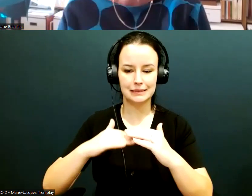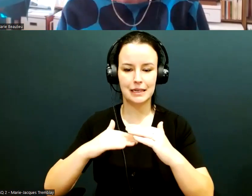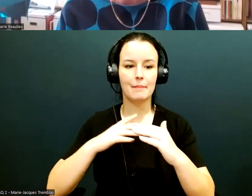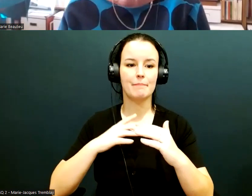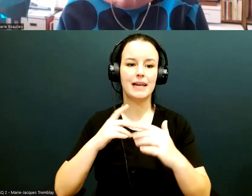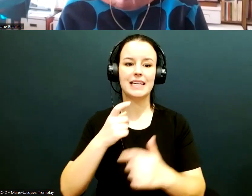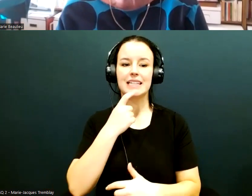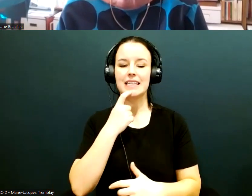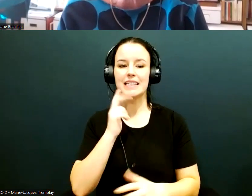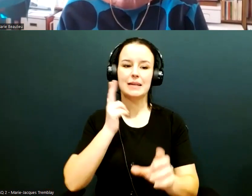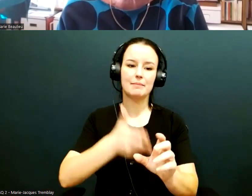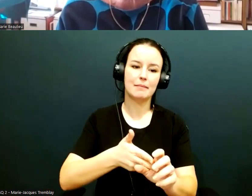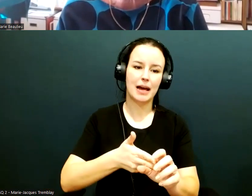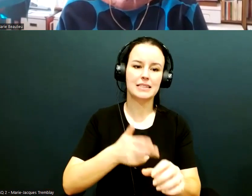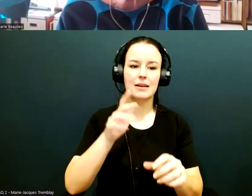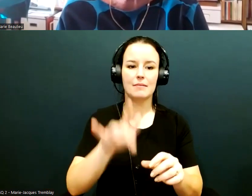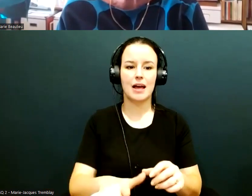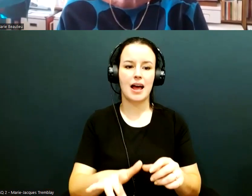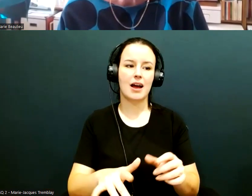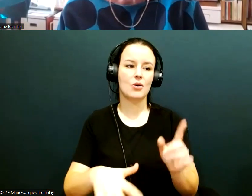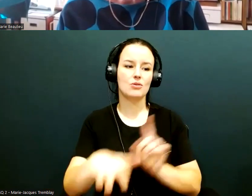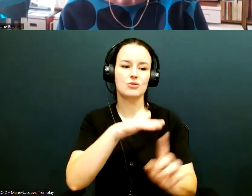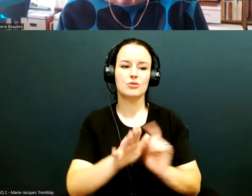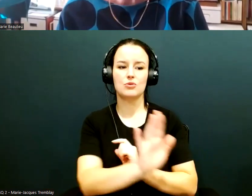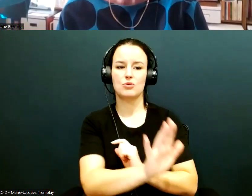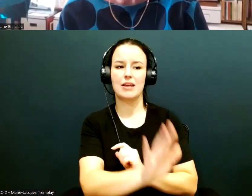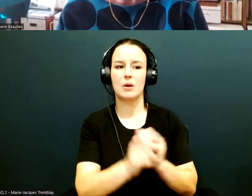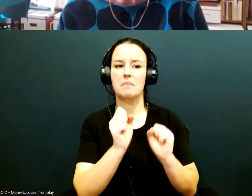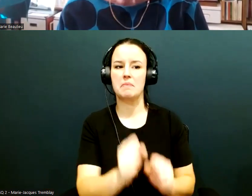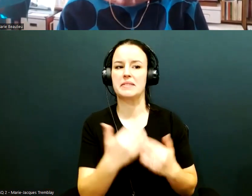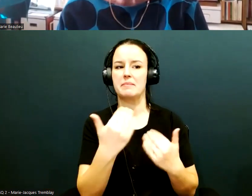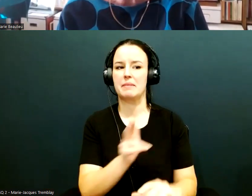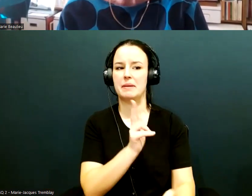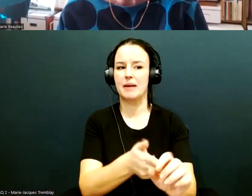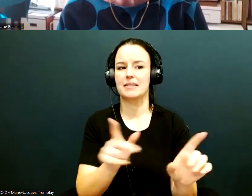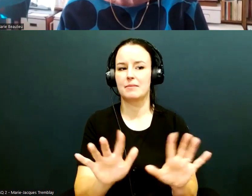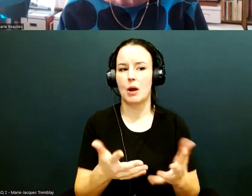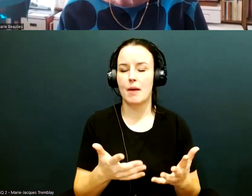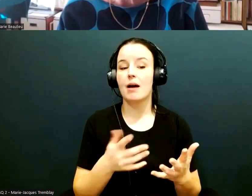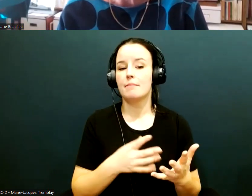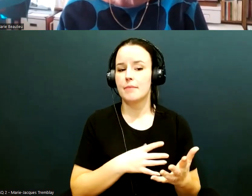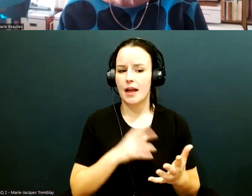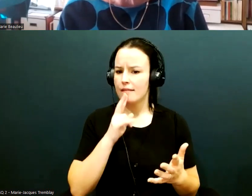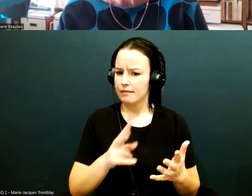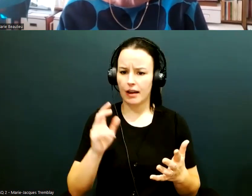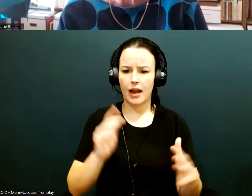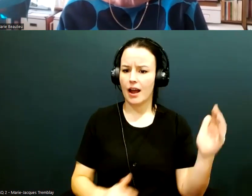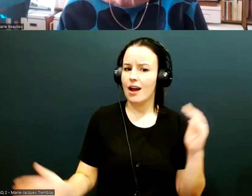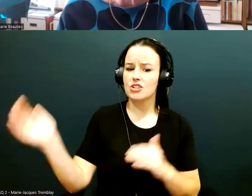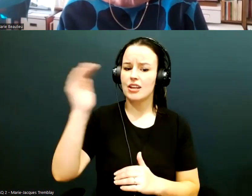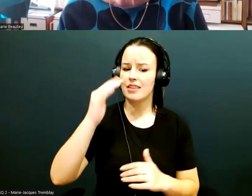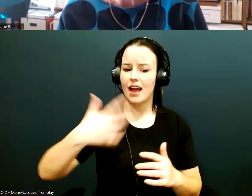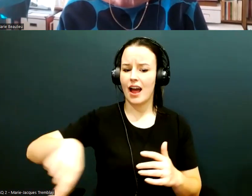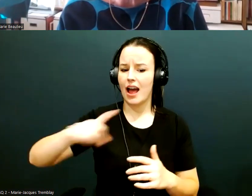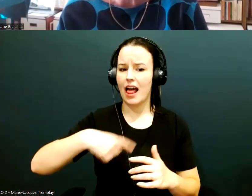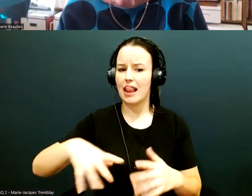des aînés peut être plus limitée étant donné leurs conditions. Euh, et ça a été très bien accepté dès le départ.